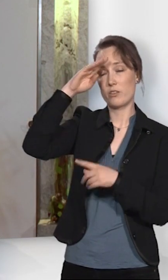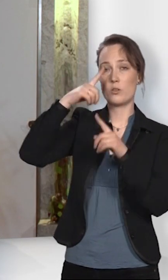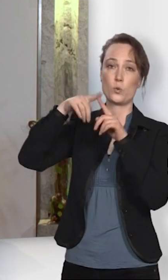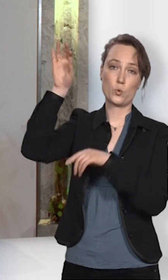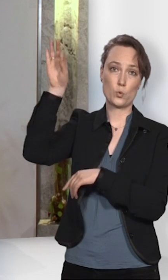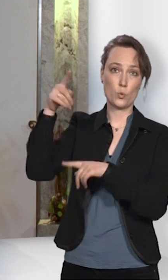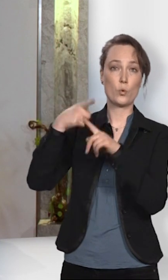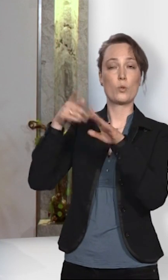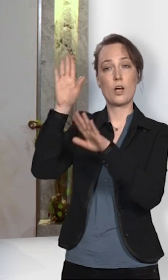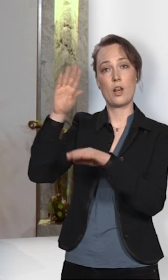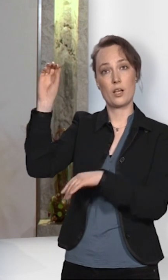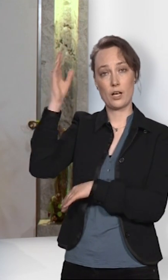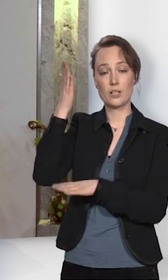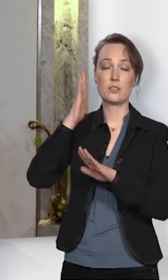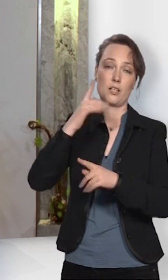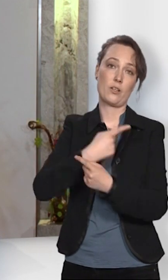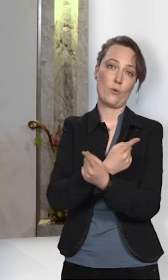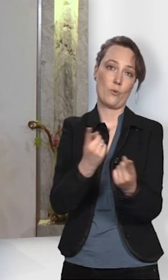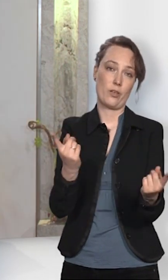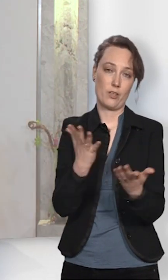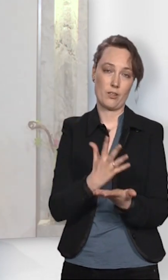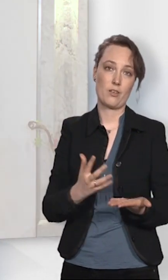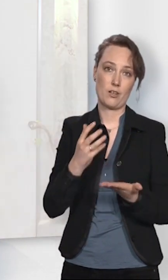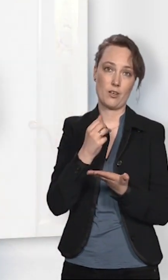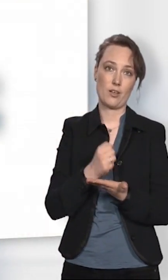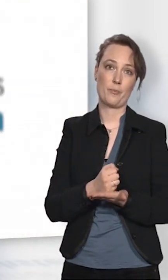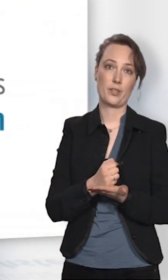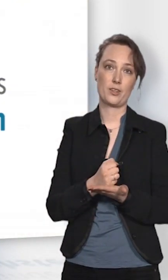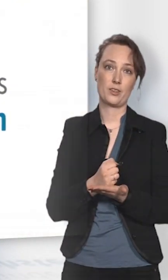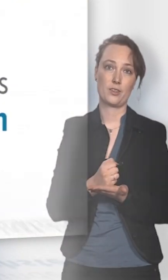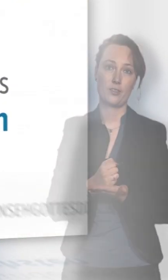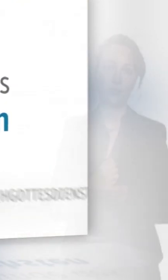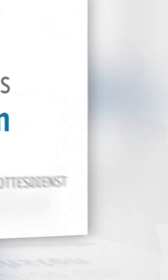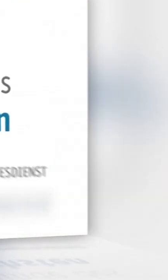Sohn und der Heilige Geist. Amen.